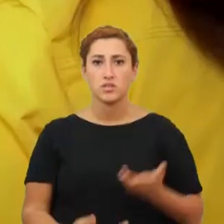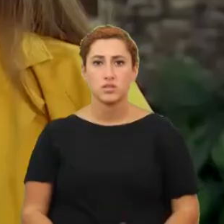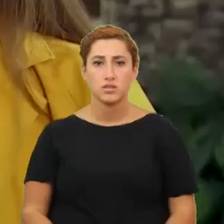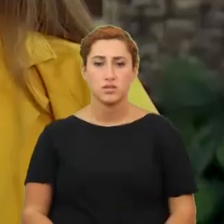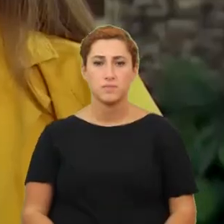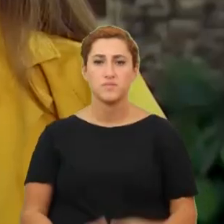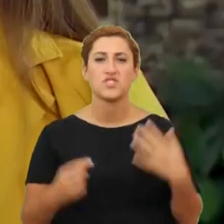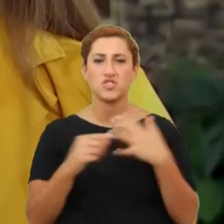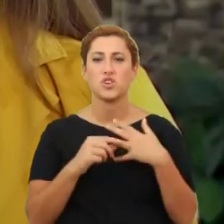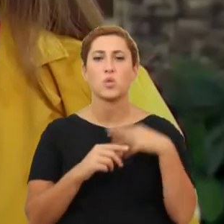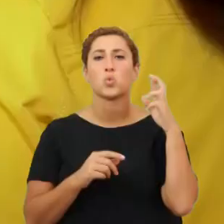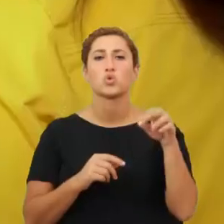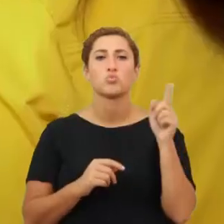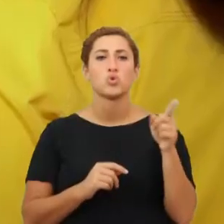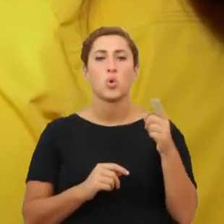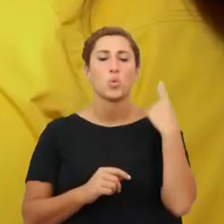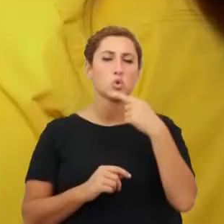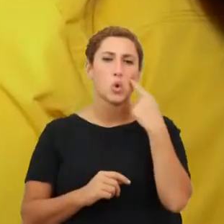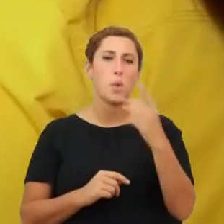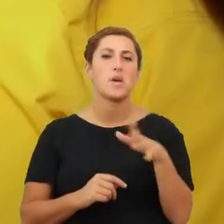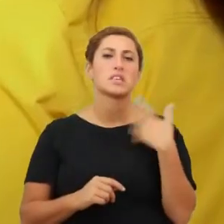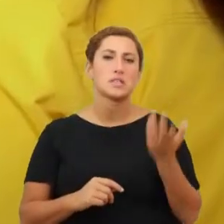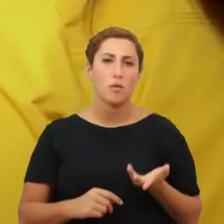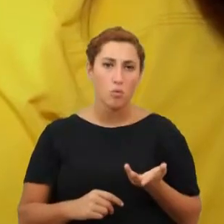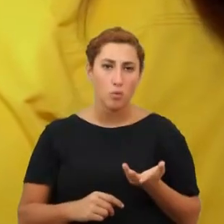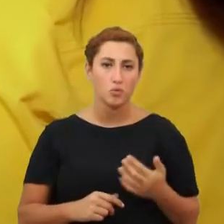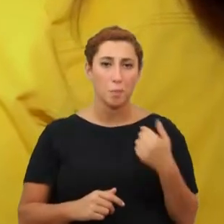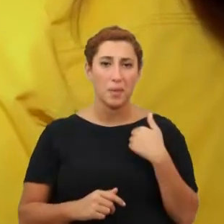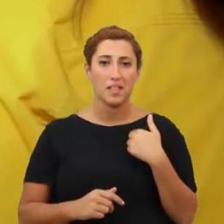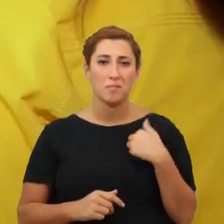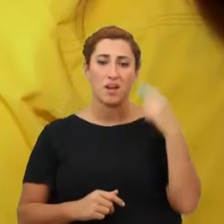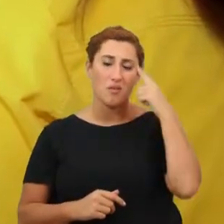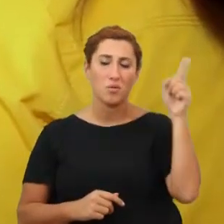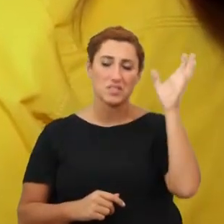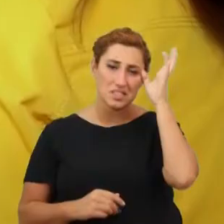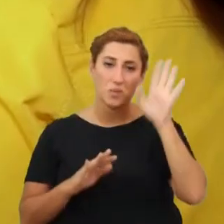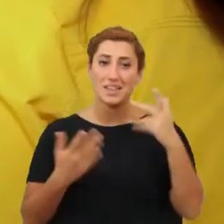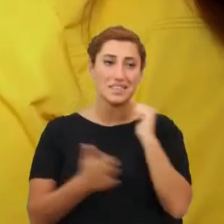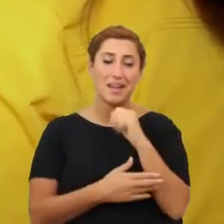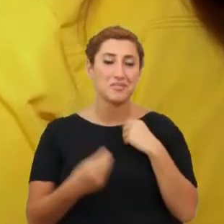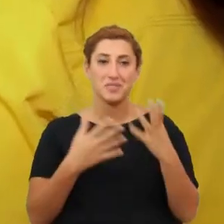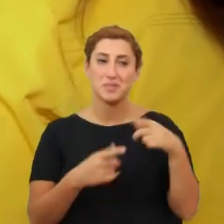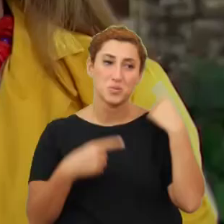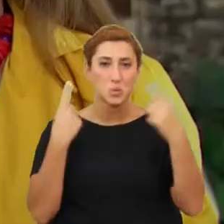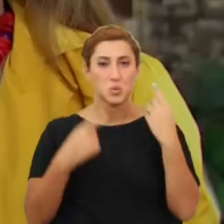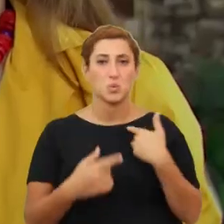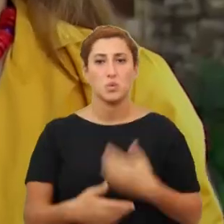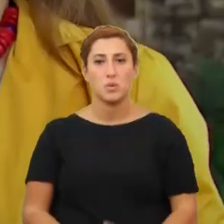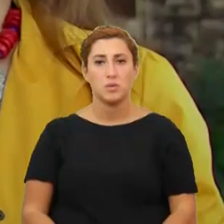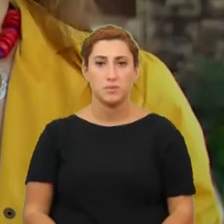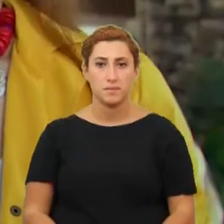benim arkadaşım ya. Nişanlısı küsmüş ona, yüzünü görmek istemiyormuş. Benim de aklım onda kaldı. Nasıl yardım edebilirim diye düşünüyorum.